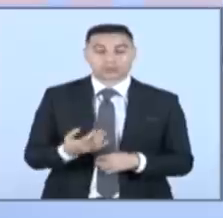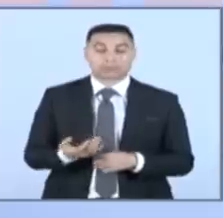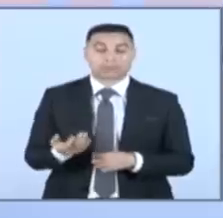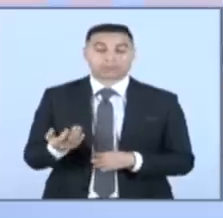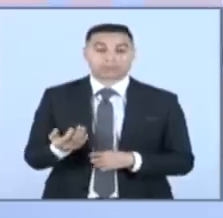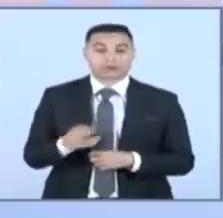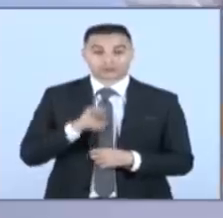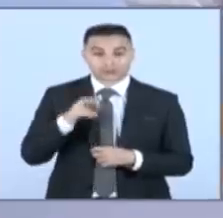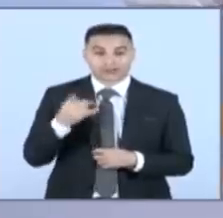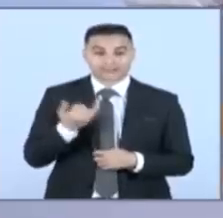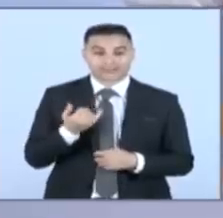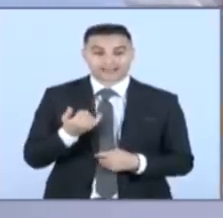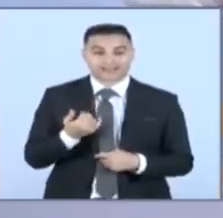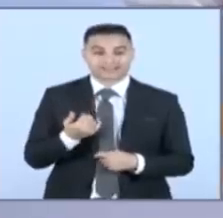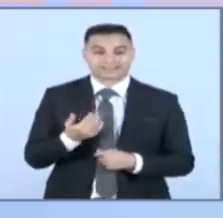سؤال